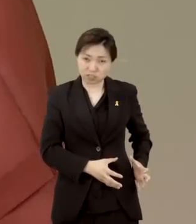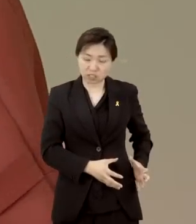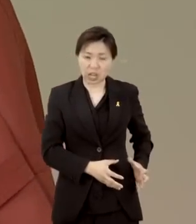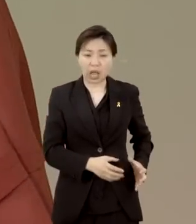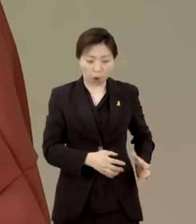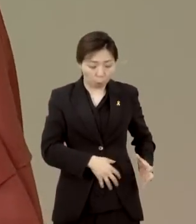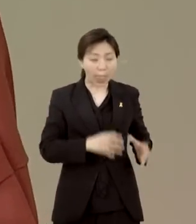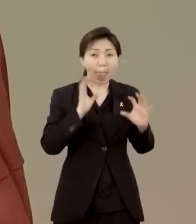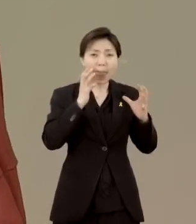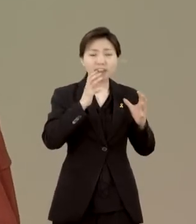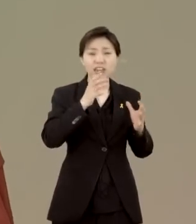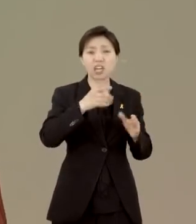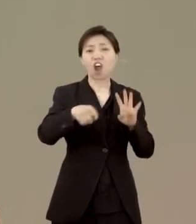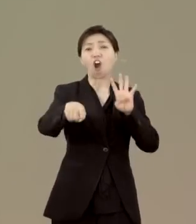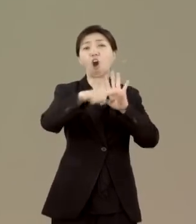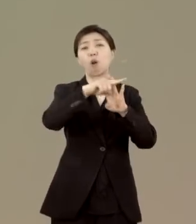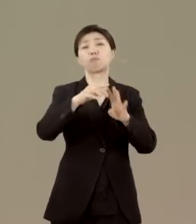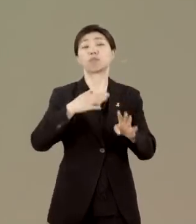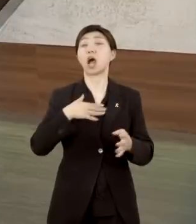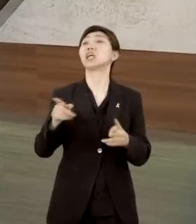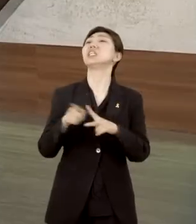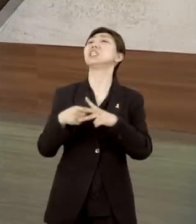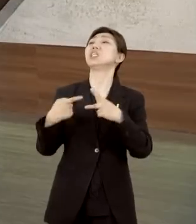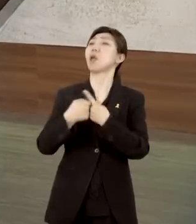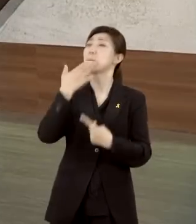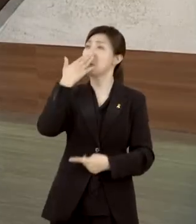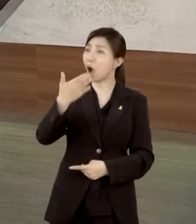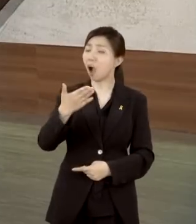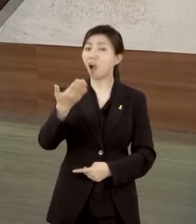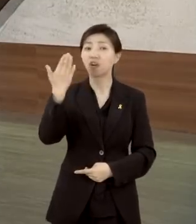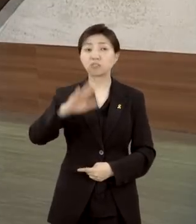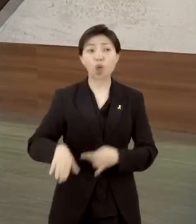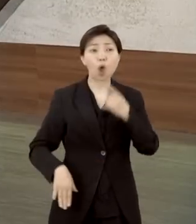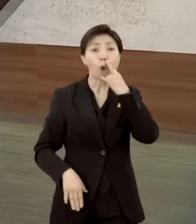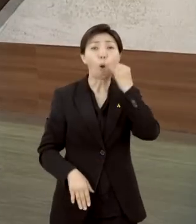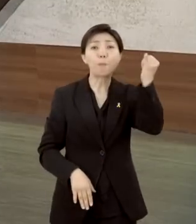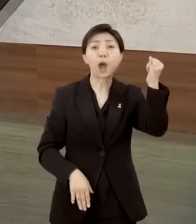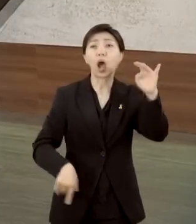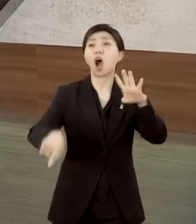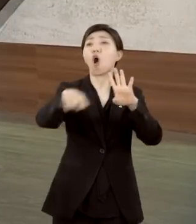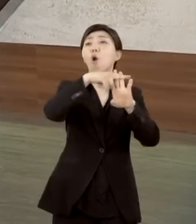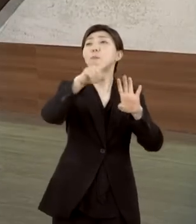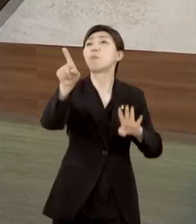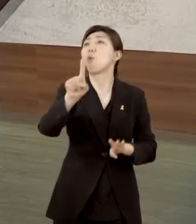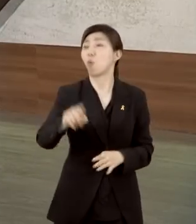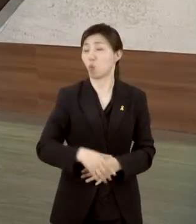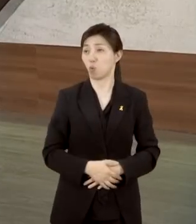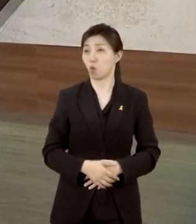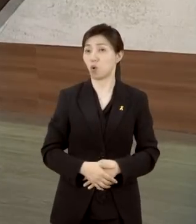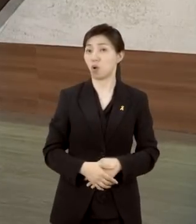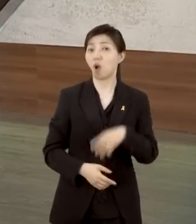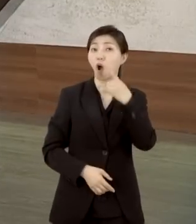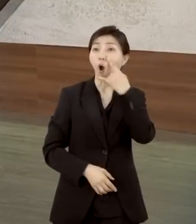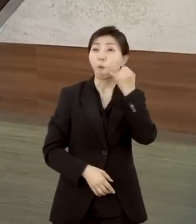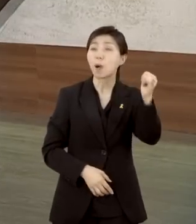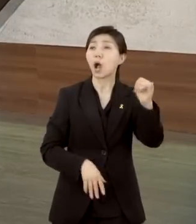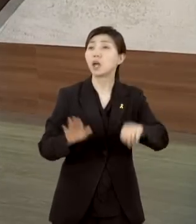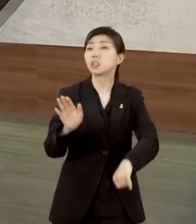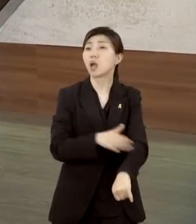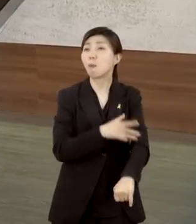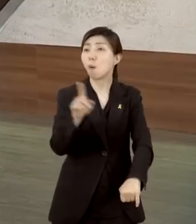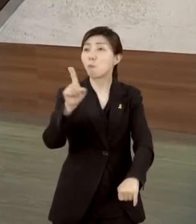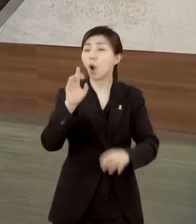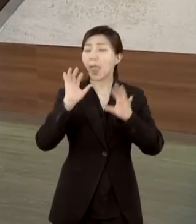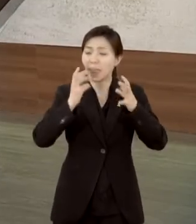업보는 제가 이해가 됐는데 저 어머니는 무슨 업에 인연으로 아기를 60년 동안